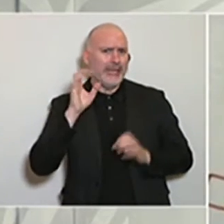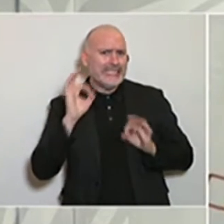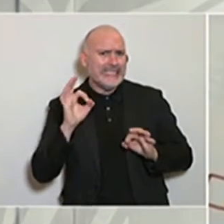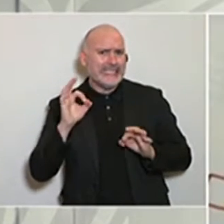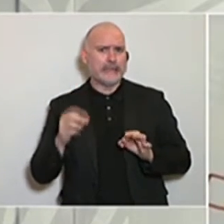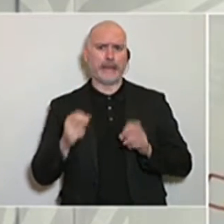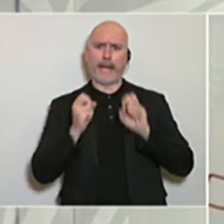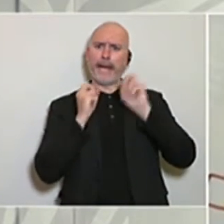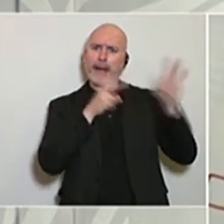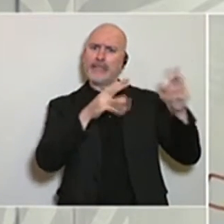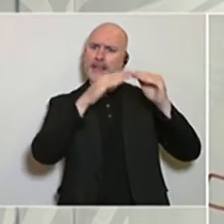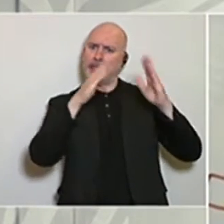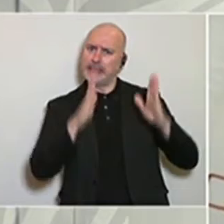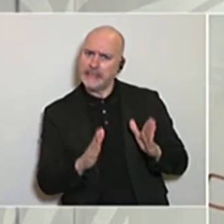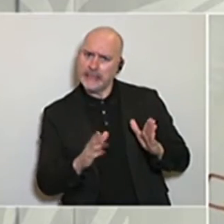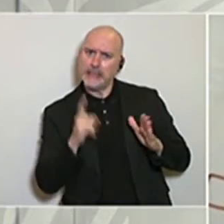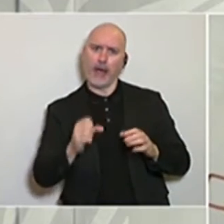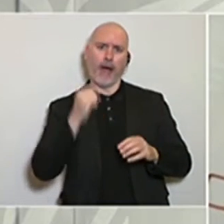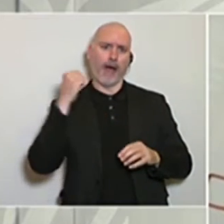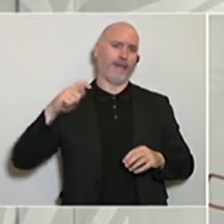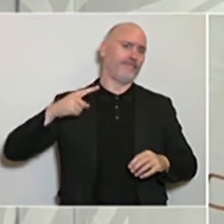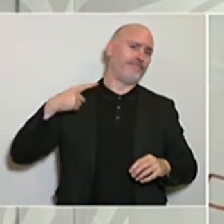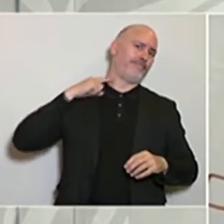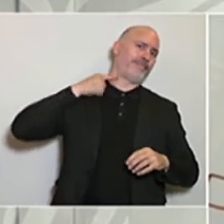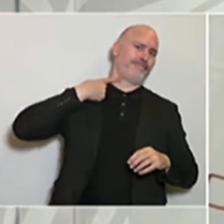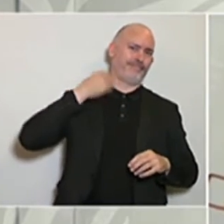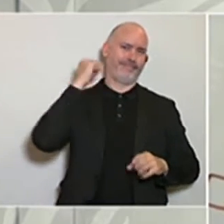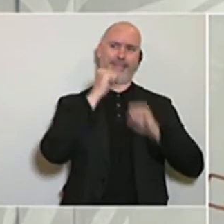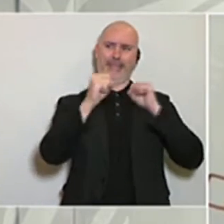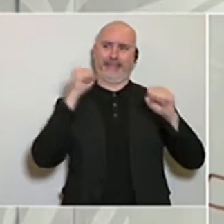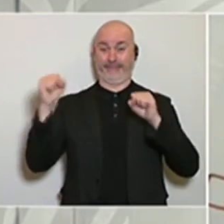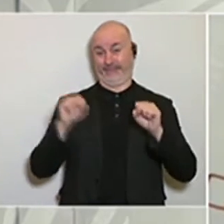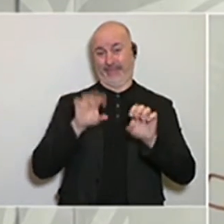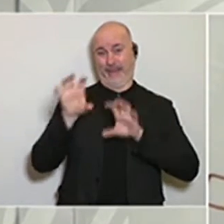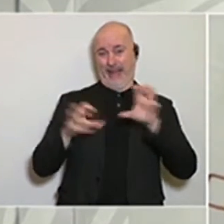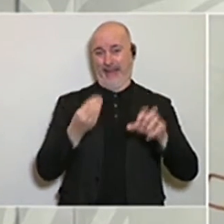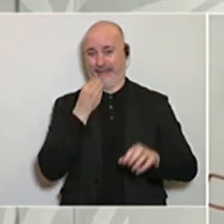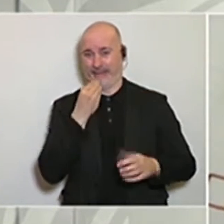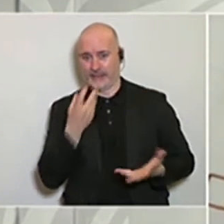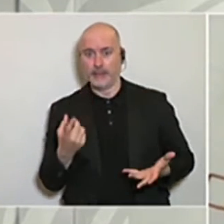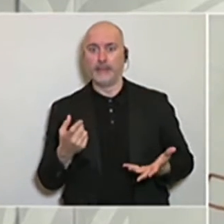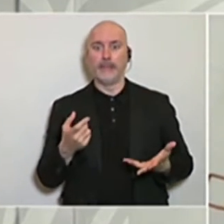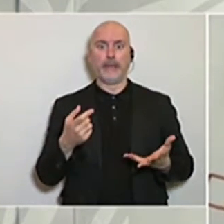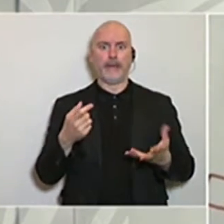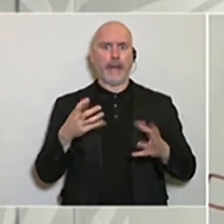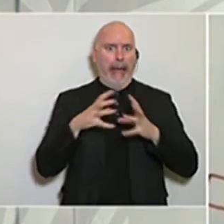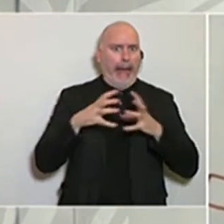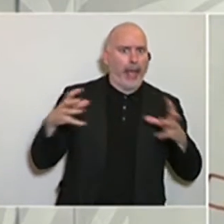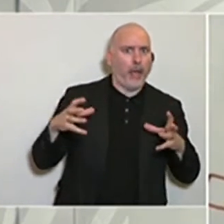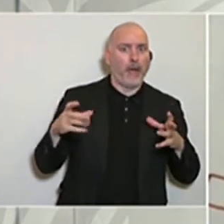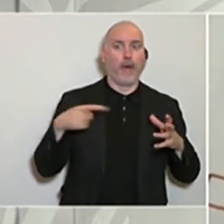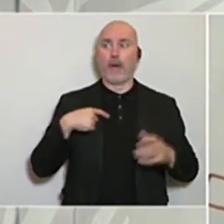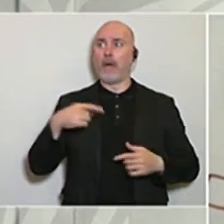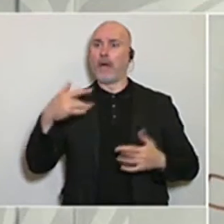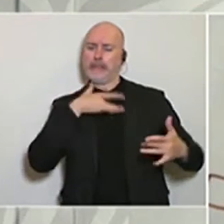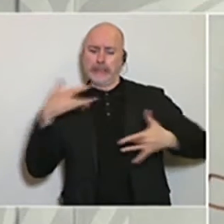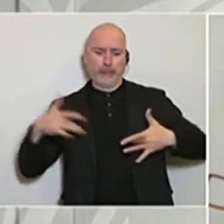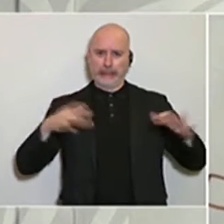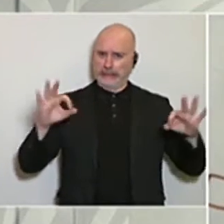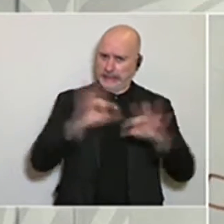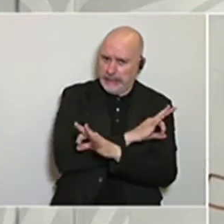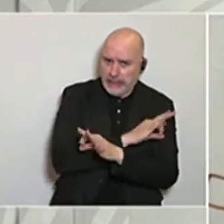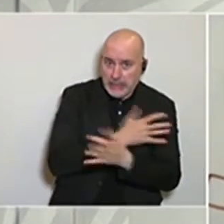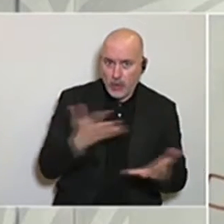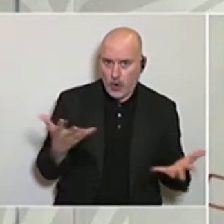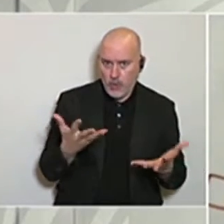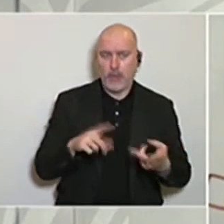i escorxadors? I si els casos, si n'hi ha de greus o són només lleus i asimptomàtics? Una. I en la